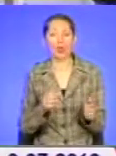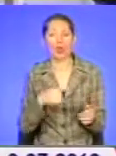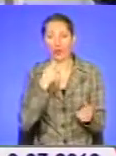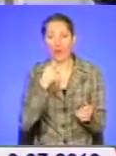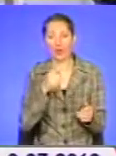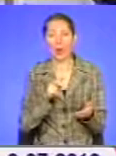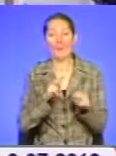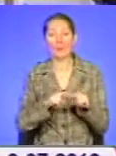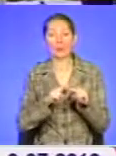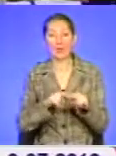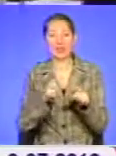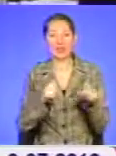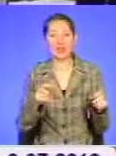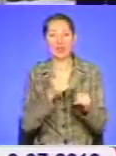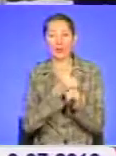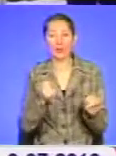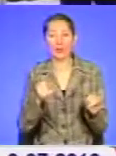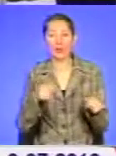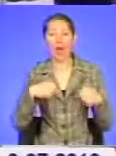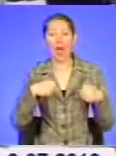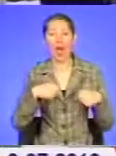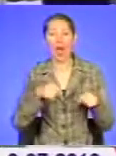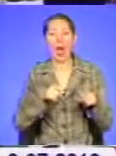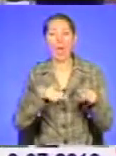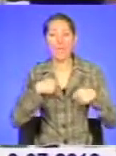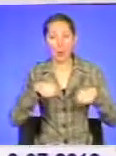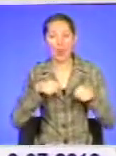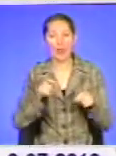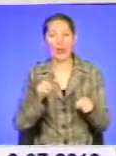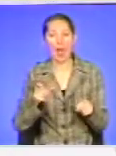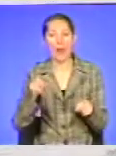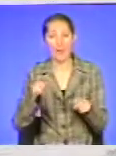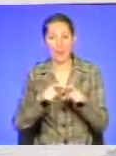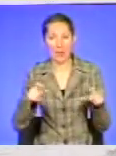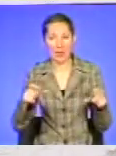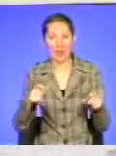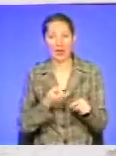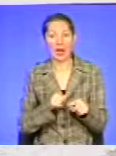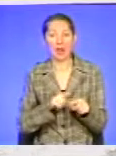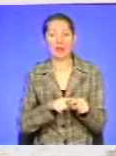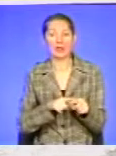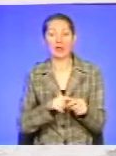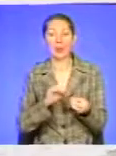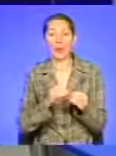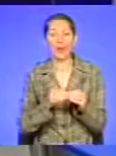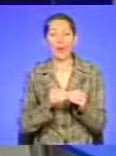паспортизація квитків унеможливлює перепродаж, проте це нововведення проблеми з проїзними документами не вирішило.